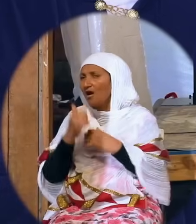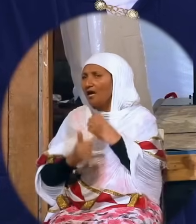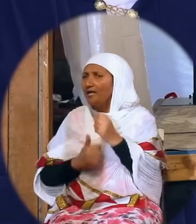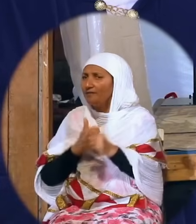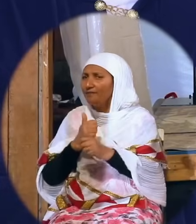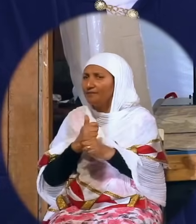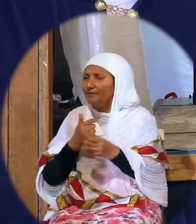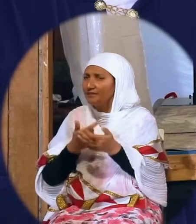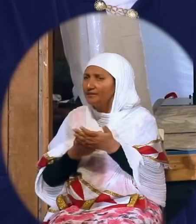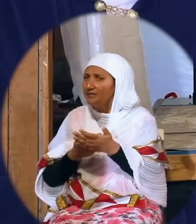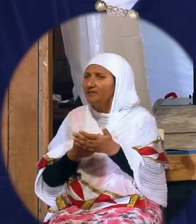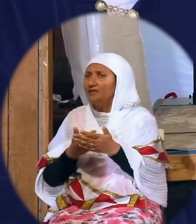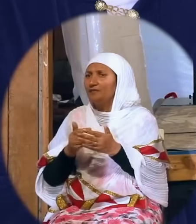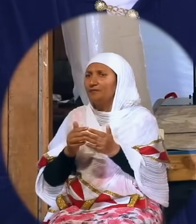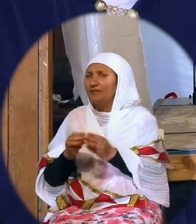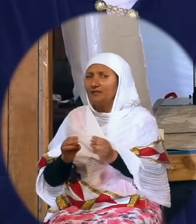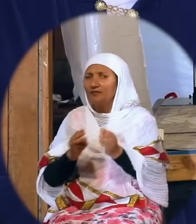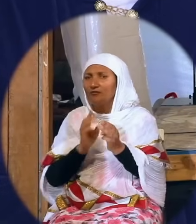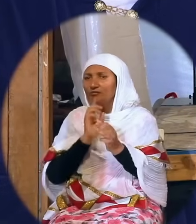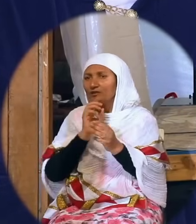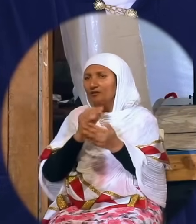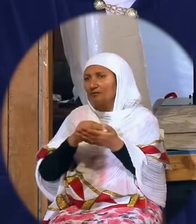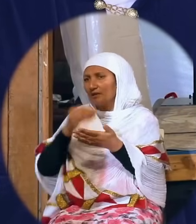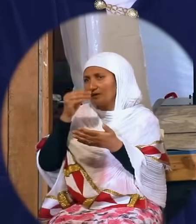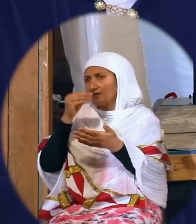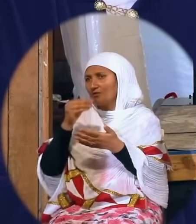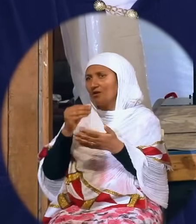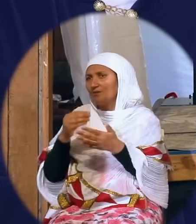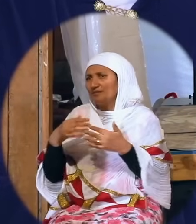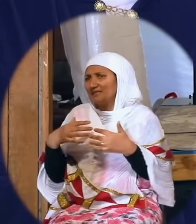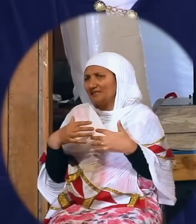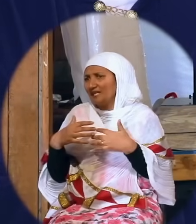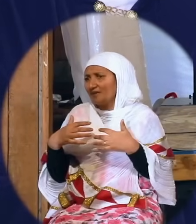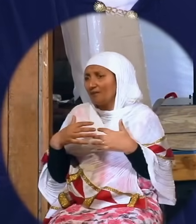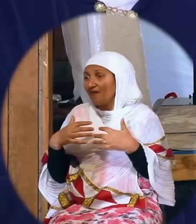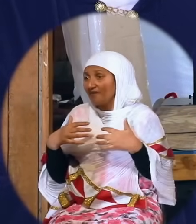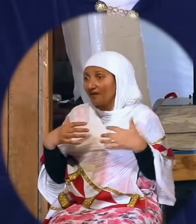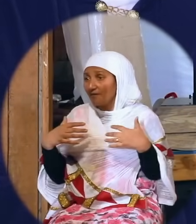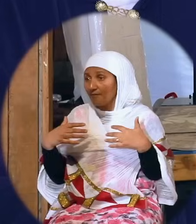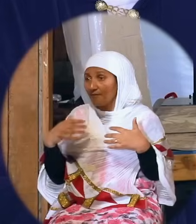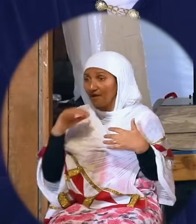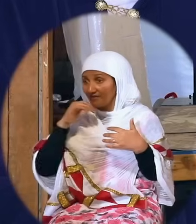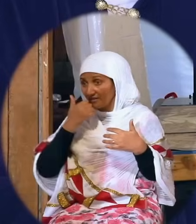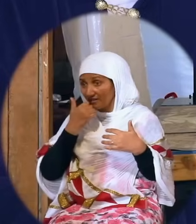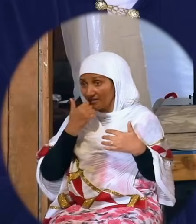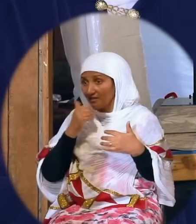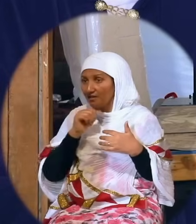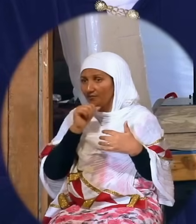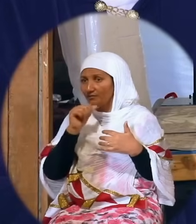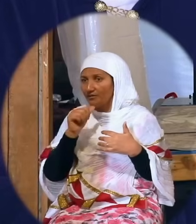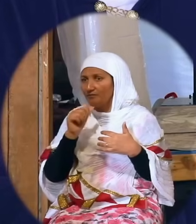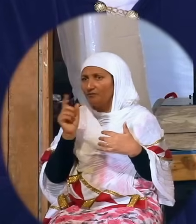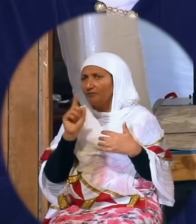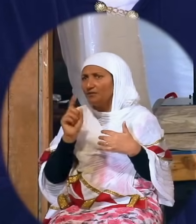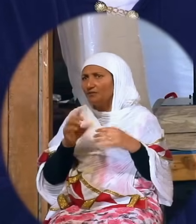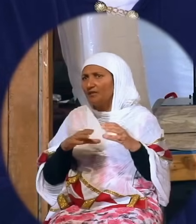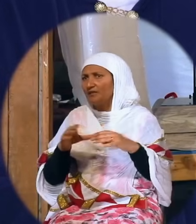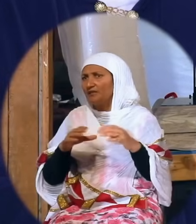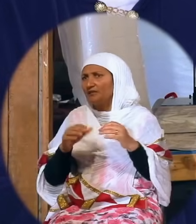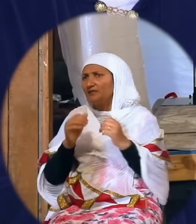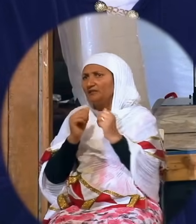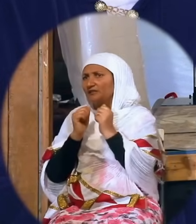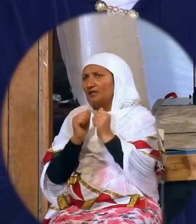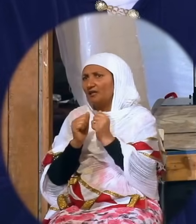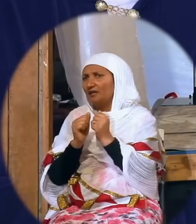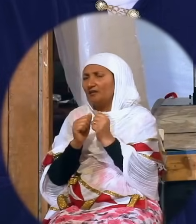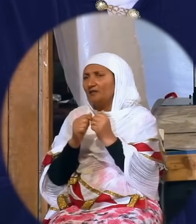ውጭ በታምራት እኮ ልንማር አንችልም። አይደለም እንዴ? ማፈር መሳቀቅ የለብንም። መጠየቅ ምንድን ነው ማድረግ ያለብን? እስኪ ምን ብናደርግ ይሻላል? ለምንድነው